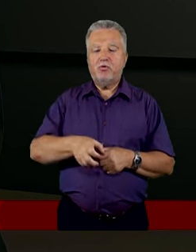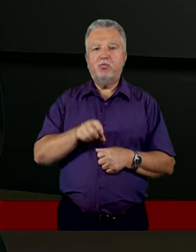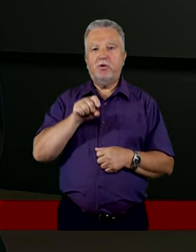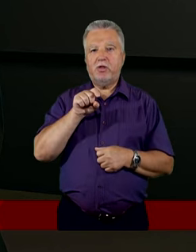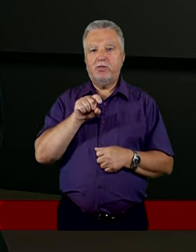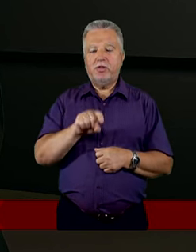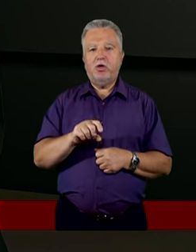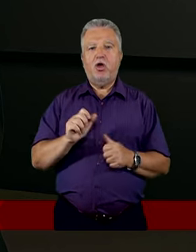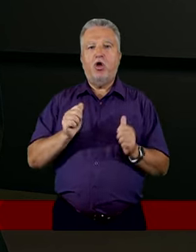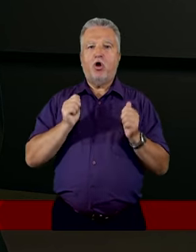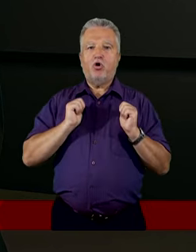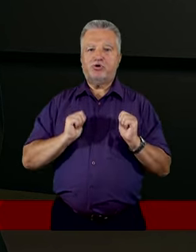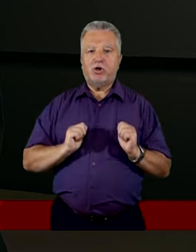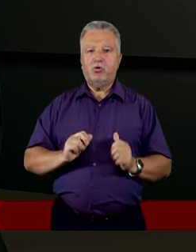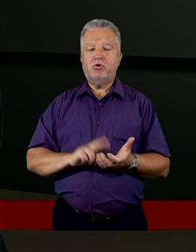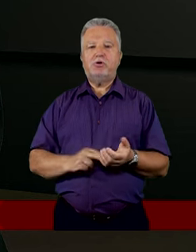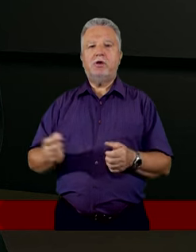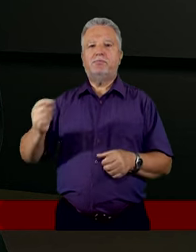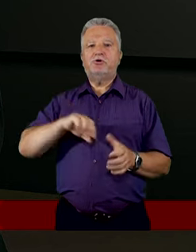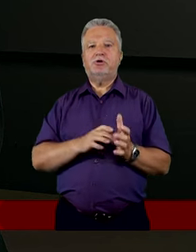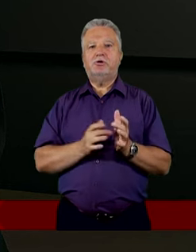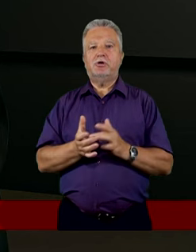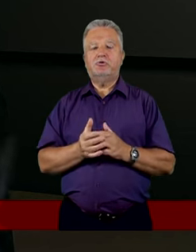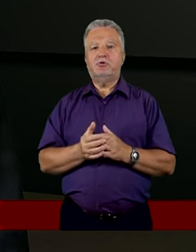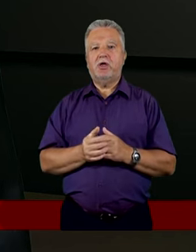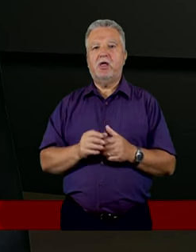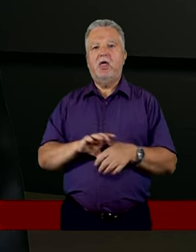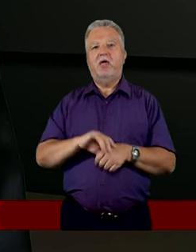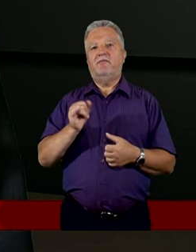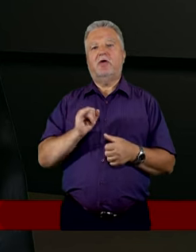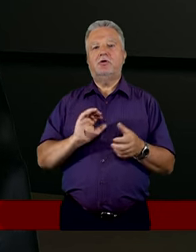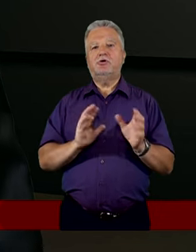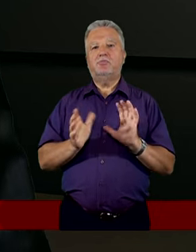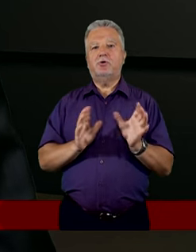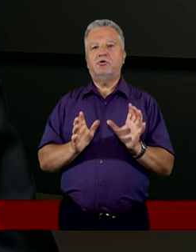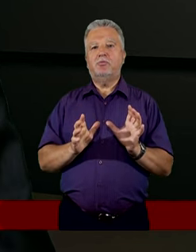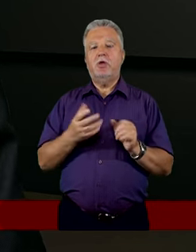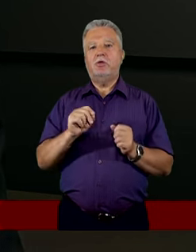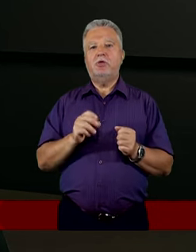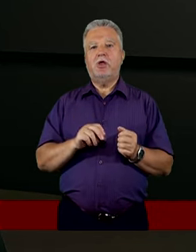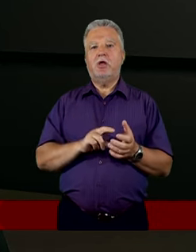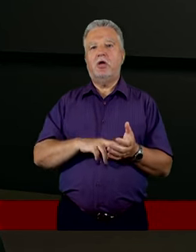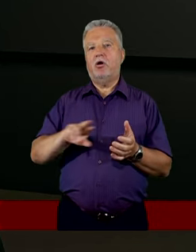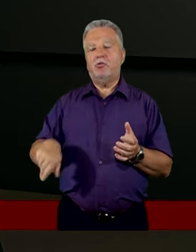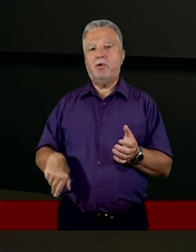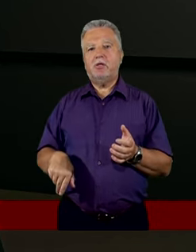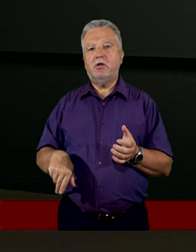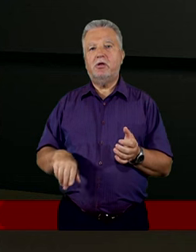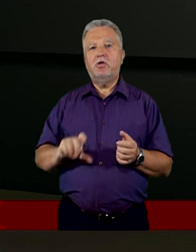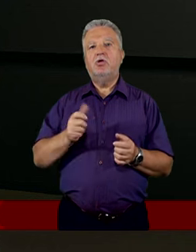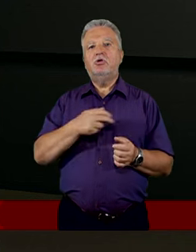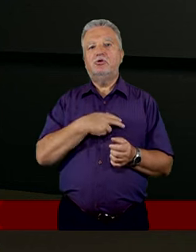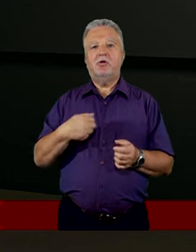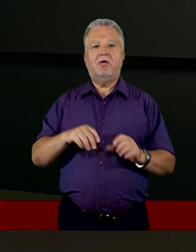gronie tych oczekujących na przyjście Jezusa, w jakiś sposób nie odpadli. Bo cóż